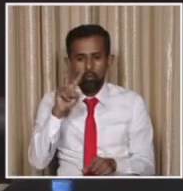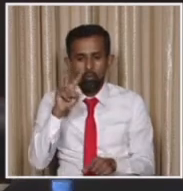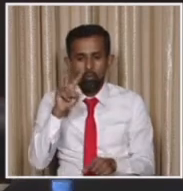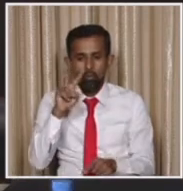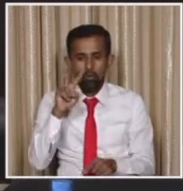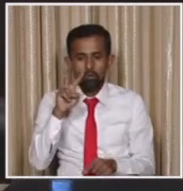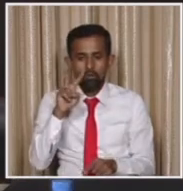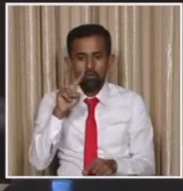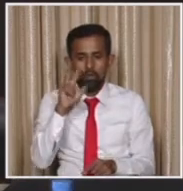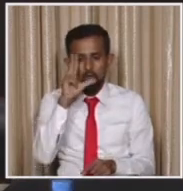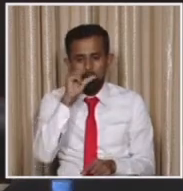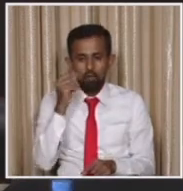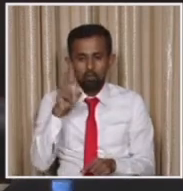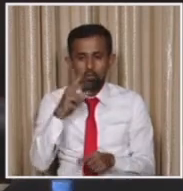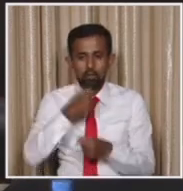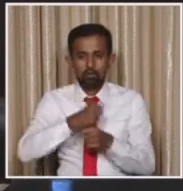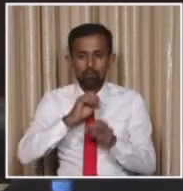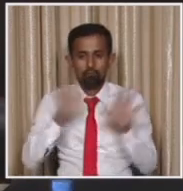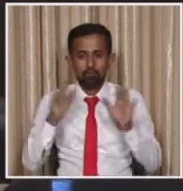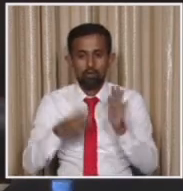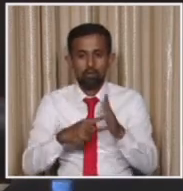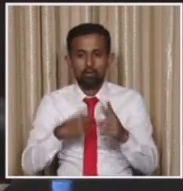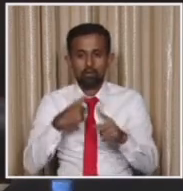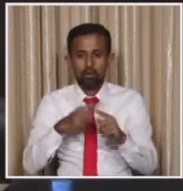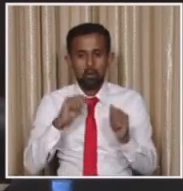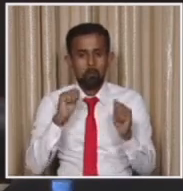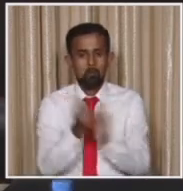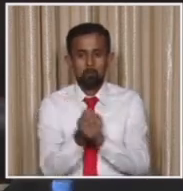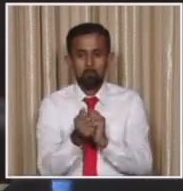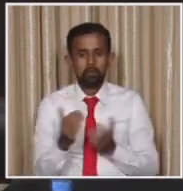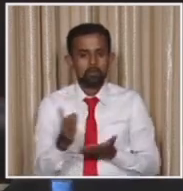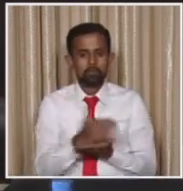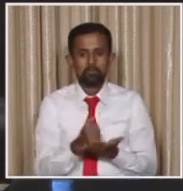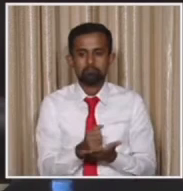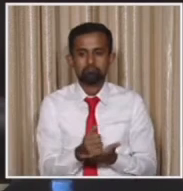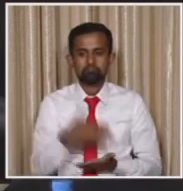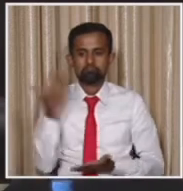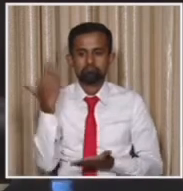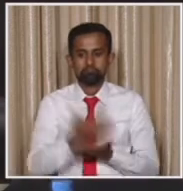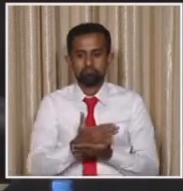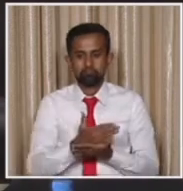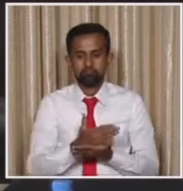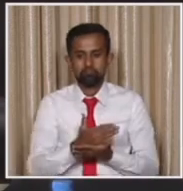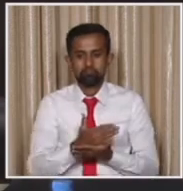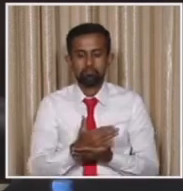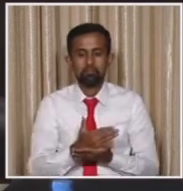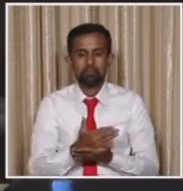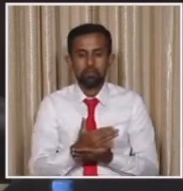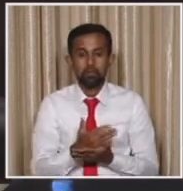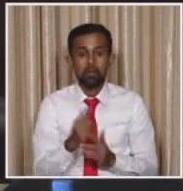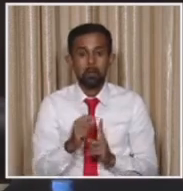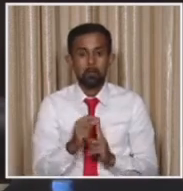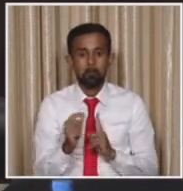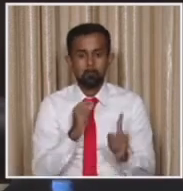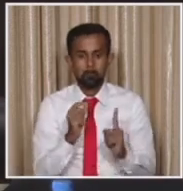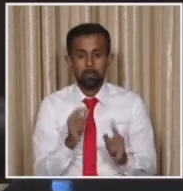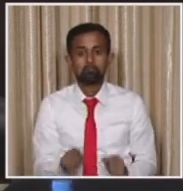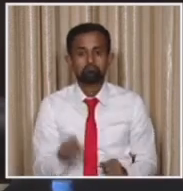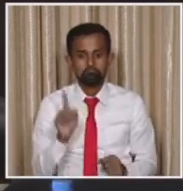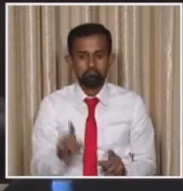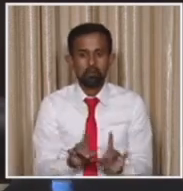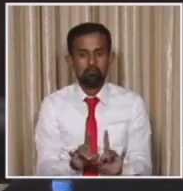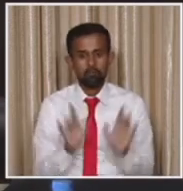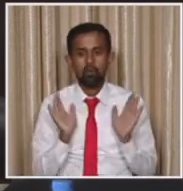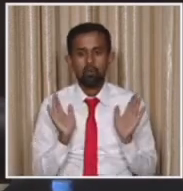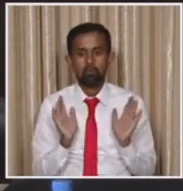රෑ 12 ගැසට් ගහලා බදු වෙනස් කිරීම සම්පූර්ණයෙන්ම අත්හිටවන්න ඕනේ. ඒක ඇත්ත වශයෙන්ම පාර්ලිමේන්තු අනුමැතිය සහිතව